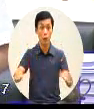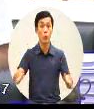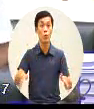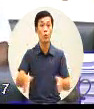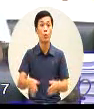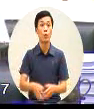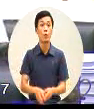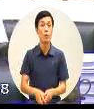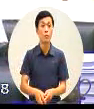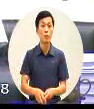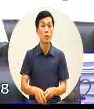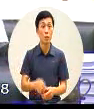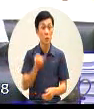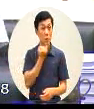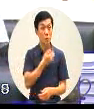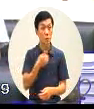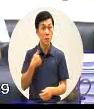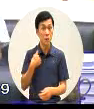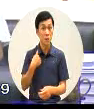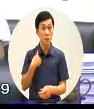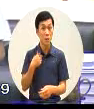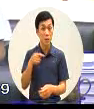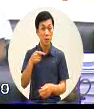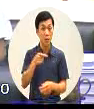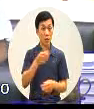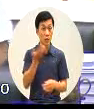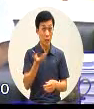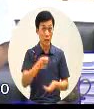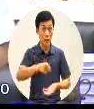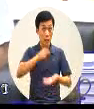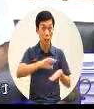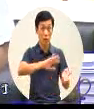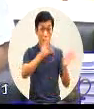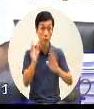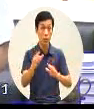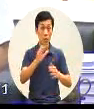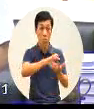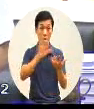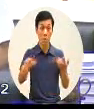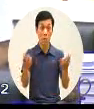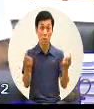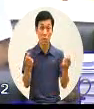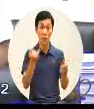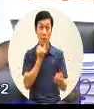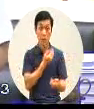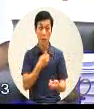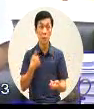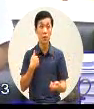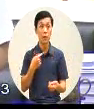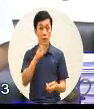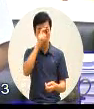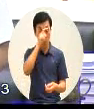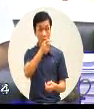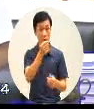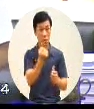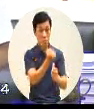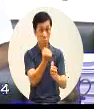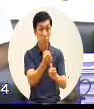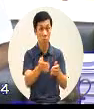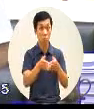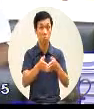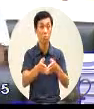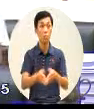啊，有可能啊，含这种劣势一大堆啦，管理要管理好啦。有